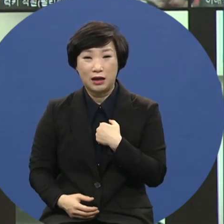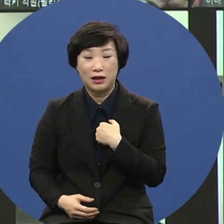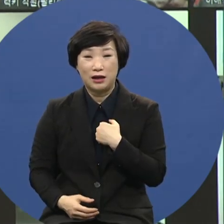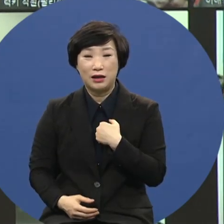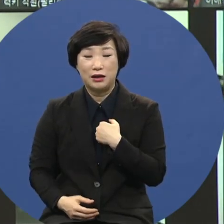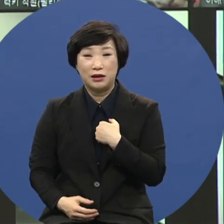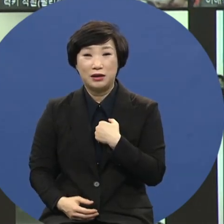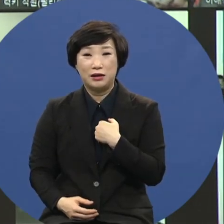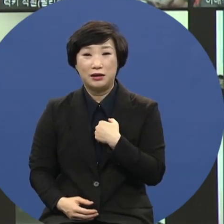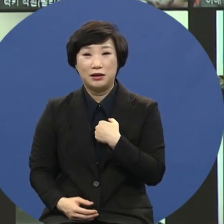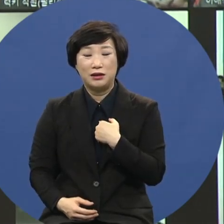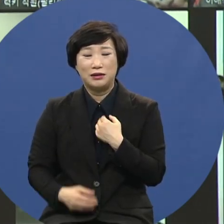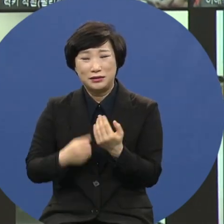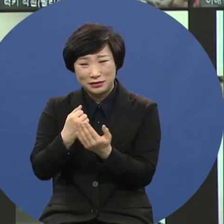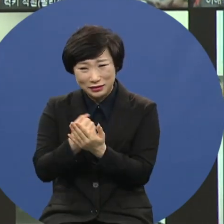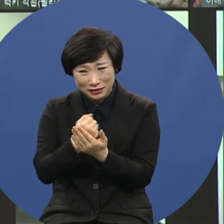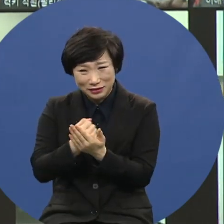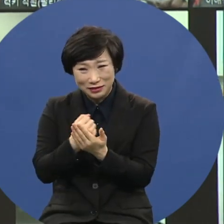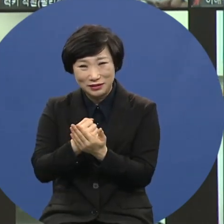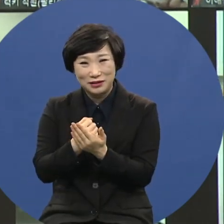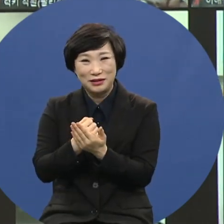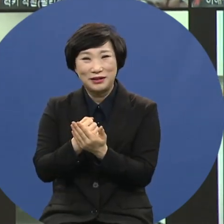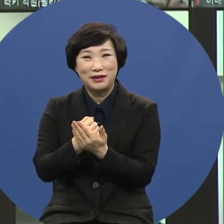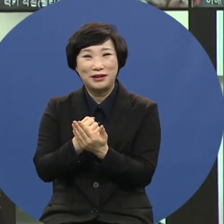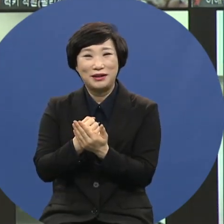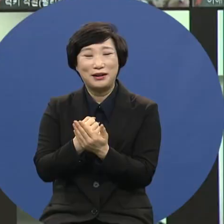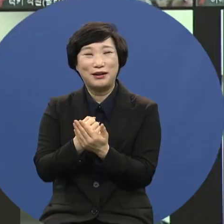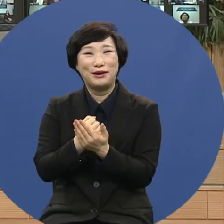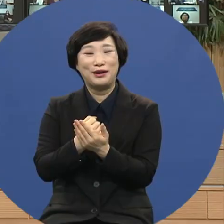그토록 애절하게 매달리시며